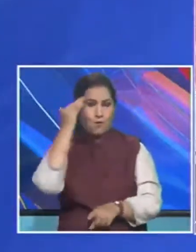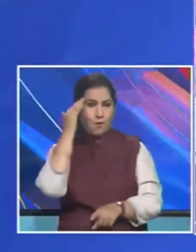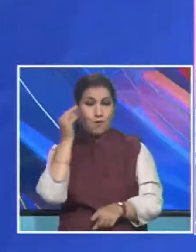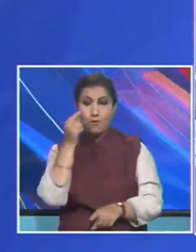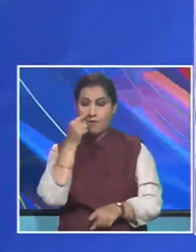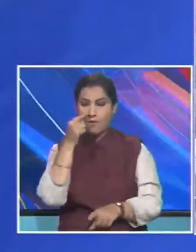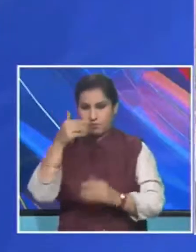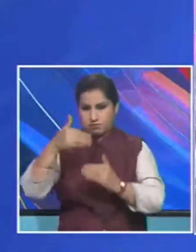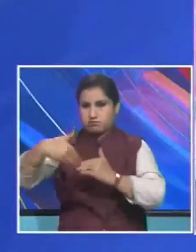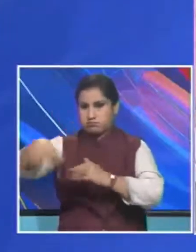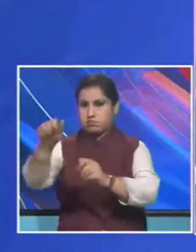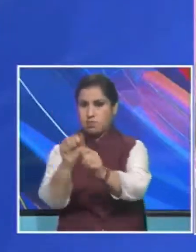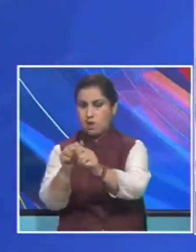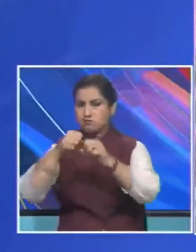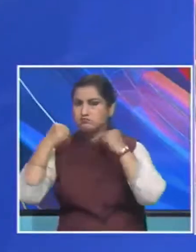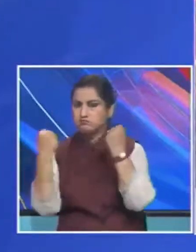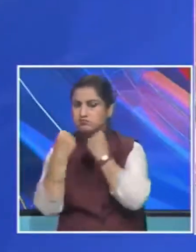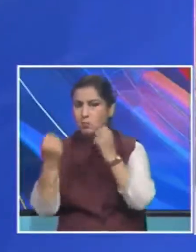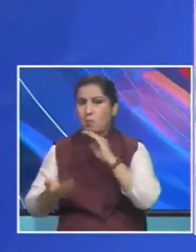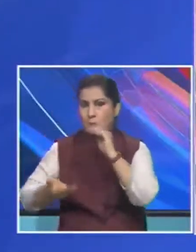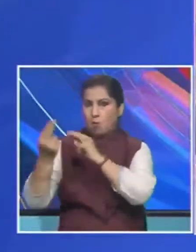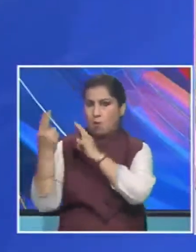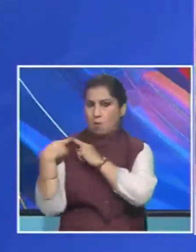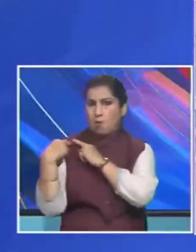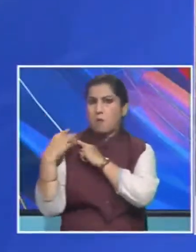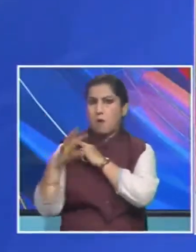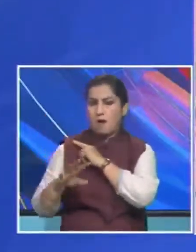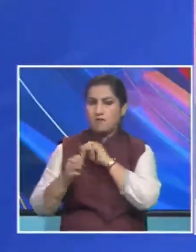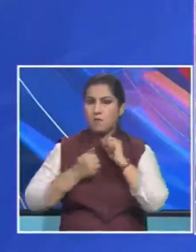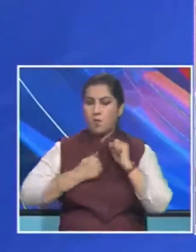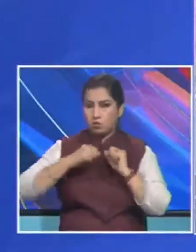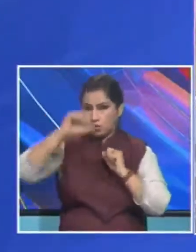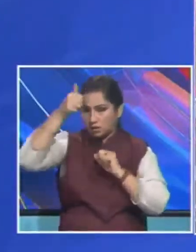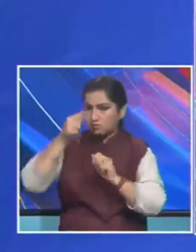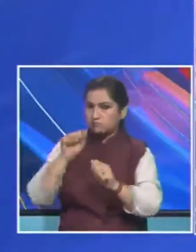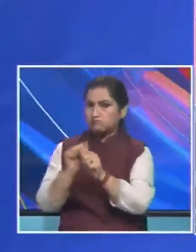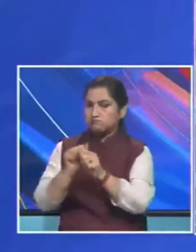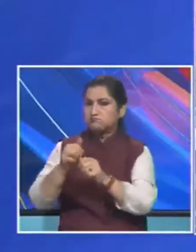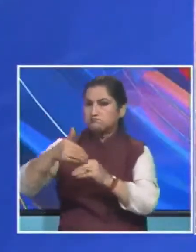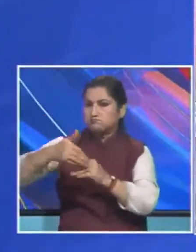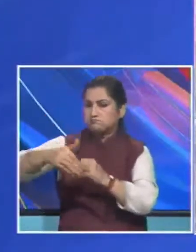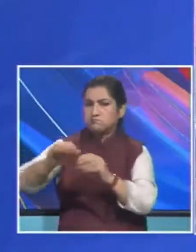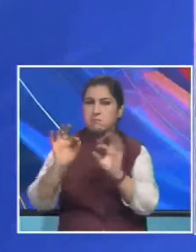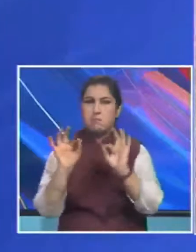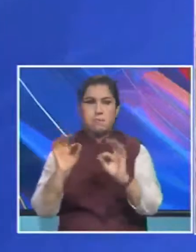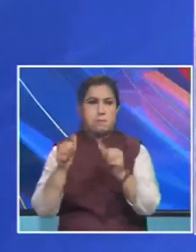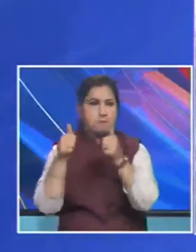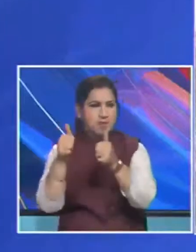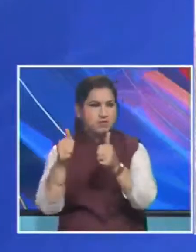ahead and to serve the country to the best of her ability.